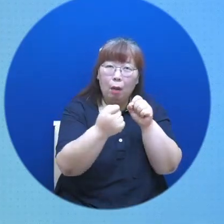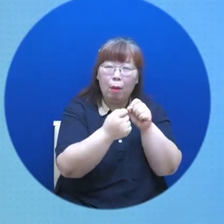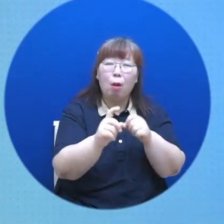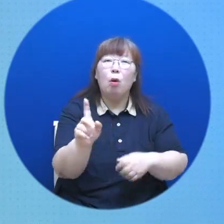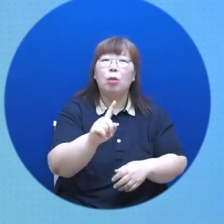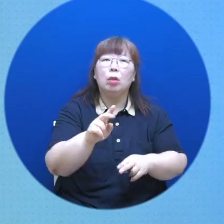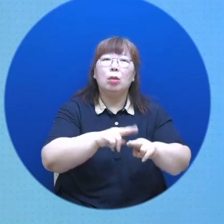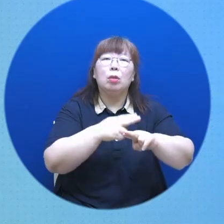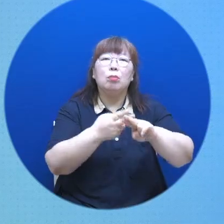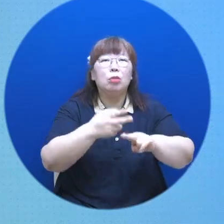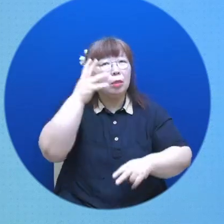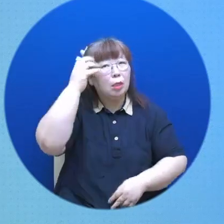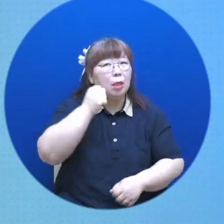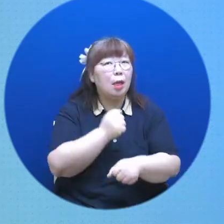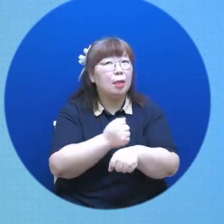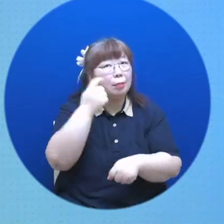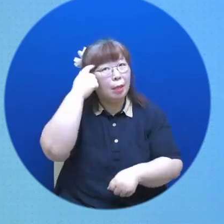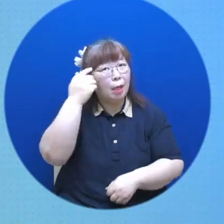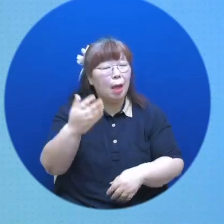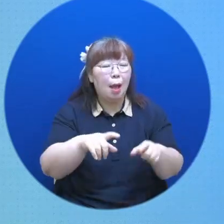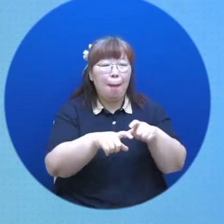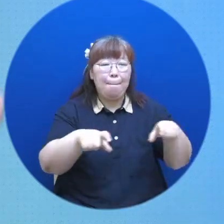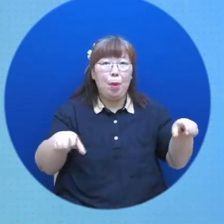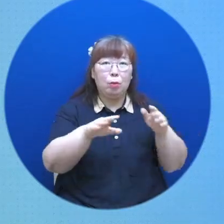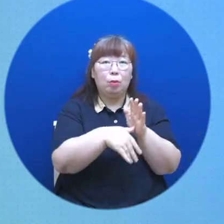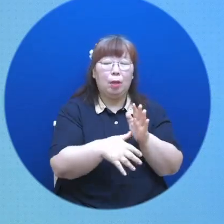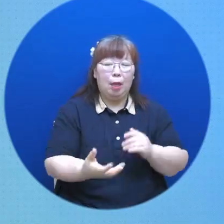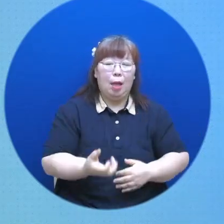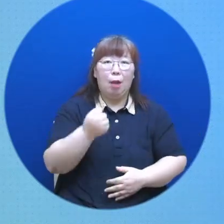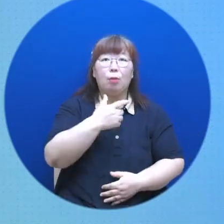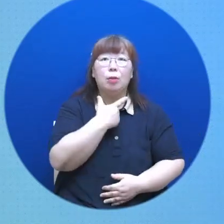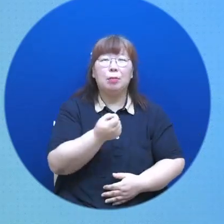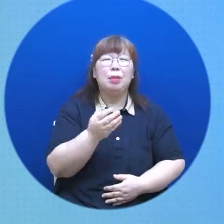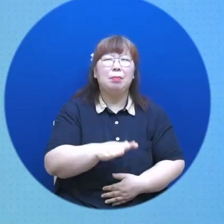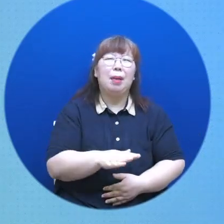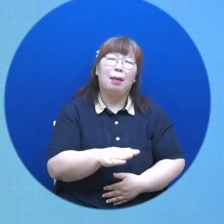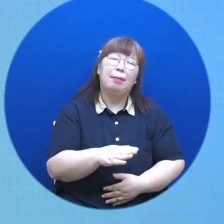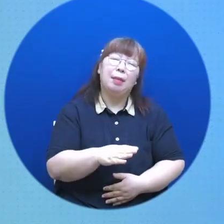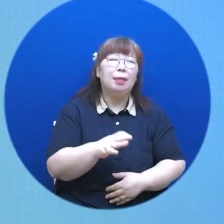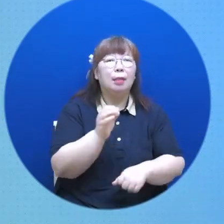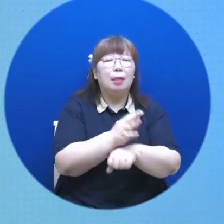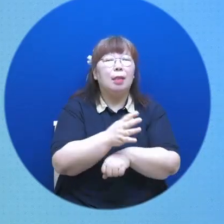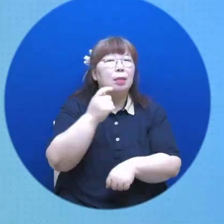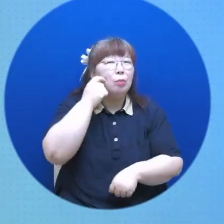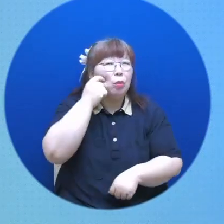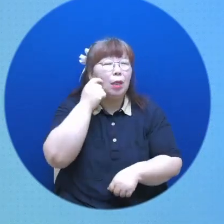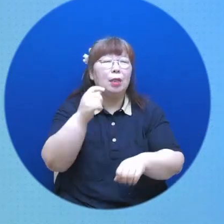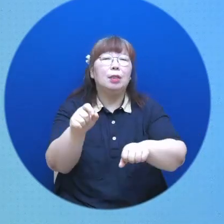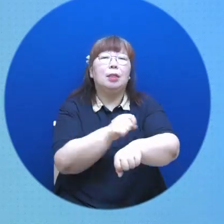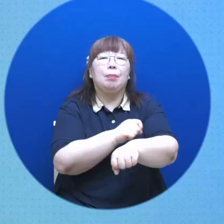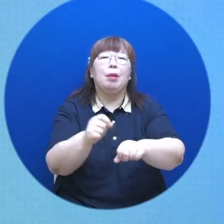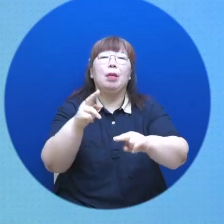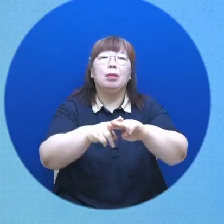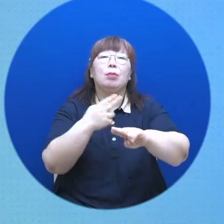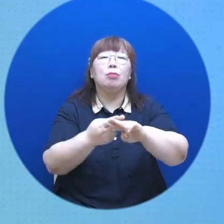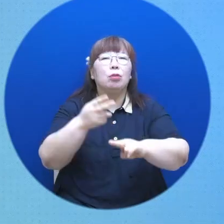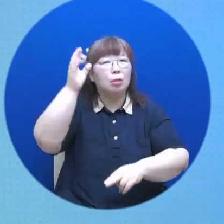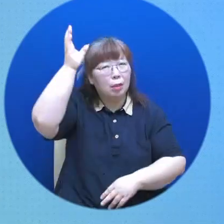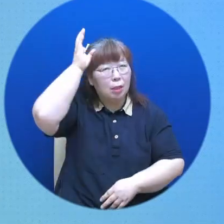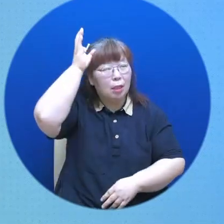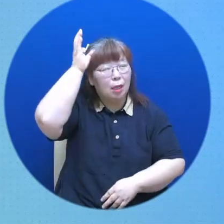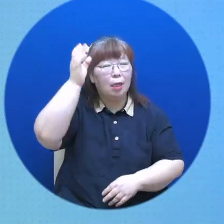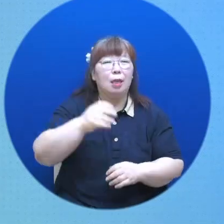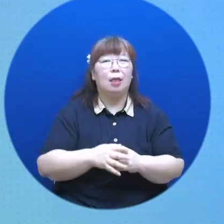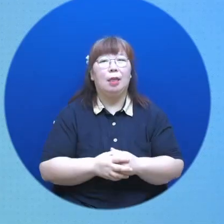선물을 기대하시겠어요? 평소에 가지고 싶었지만 가질 수 없었던 특별한 선물을 기대할 거예요.